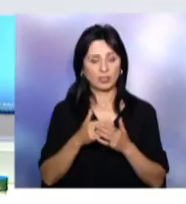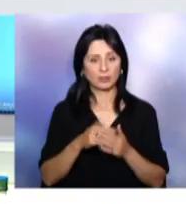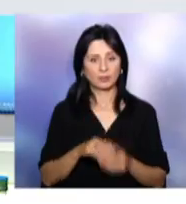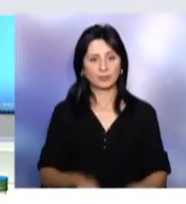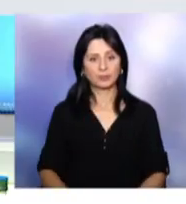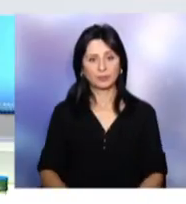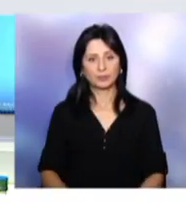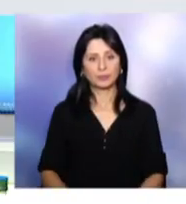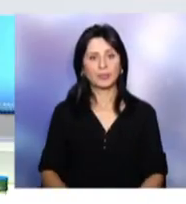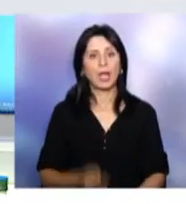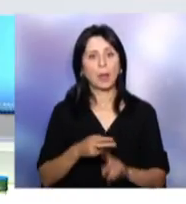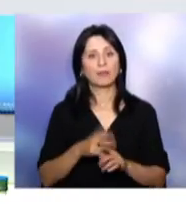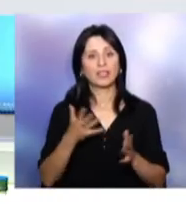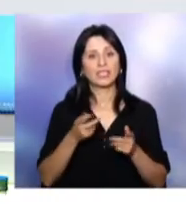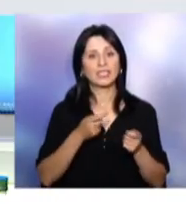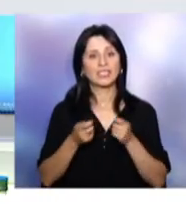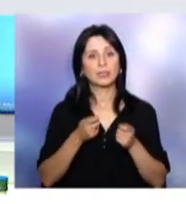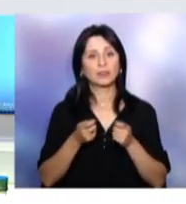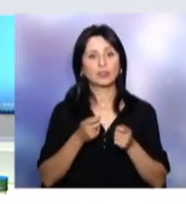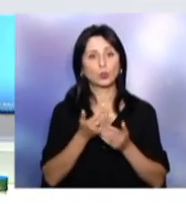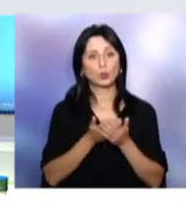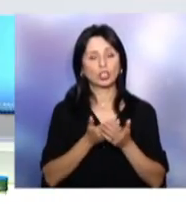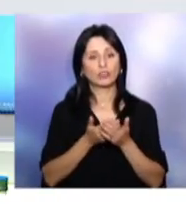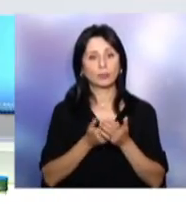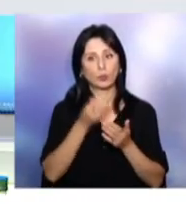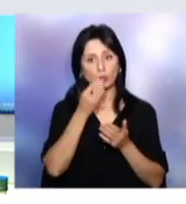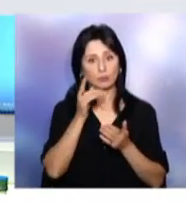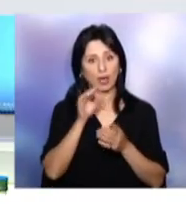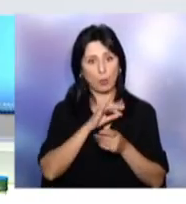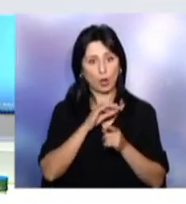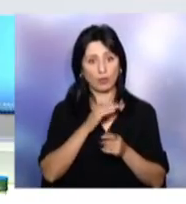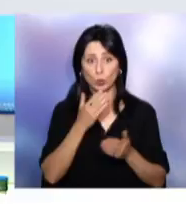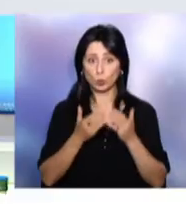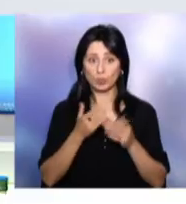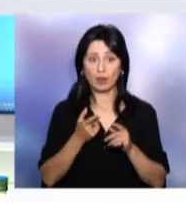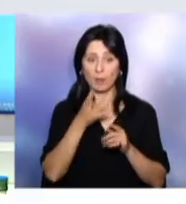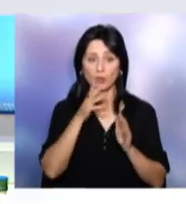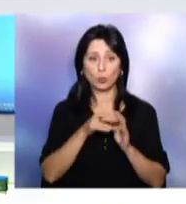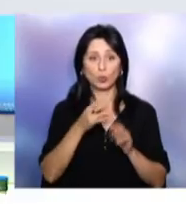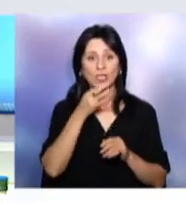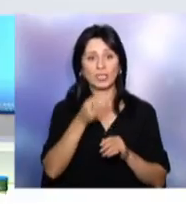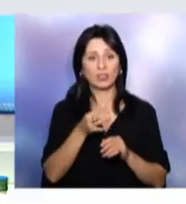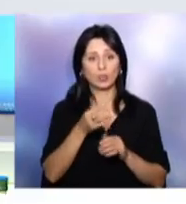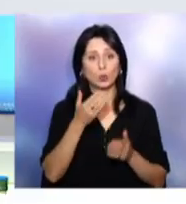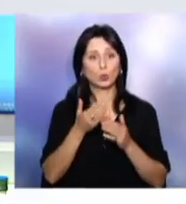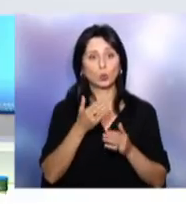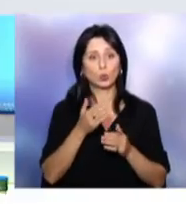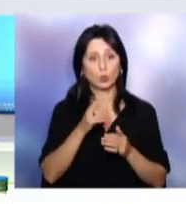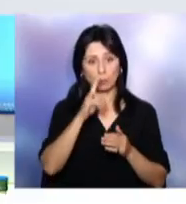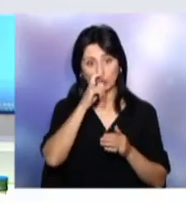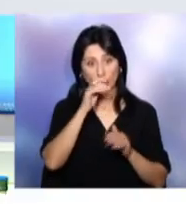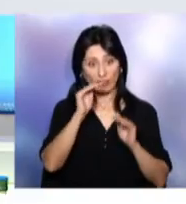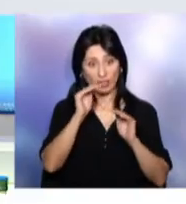ხაშლამაში. ამიტომ დიდი სიფრთხილით ვურჩევთ ხოლმე ამ პროდუქტების გამოყენებას, თუმცა ამავე დროს უნდა გითხრათ, თუ თქვენ